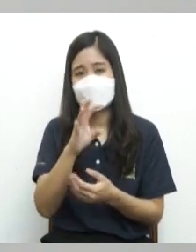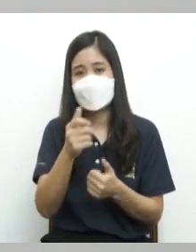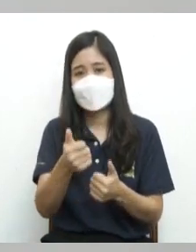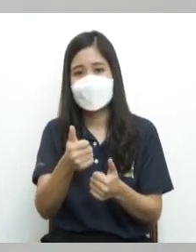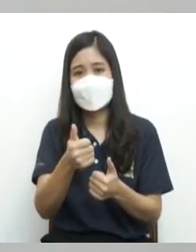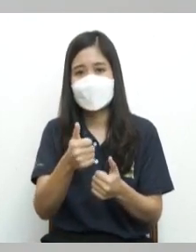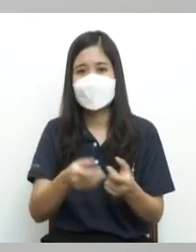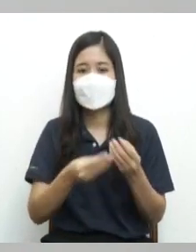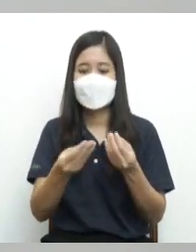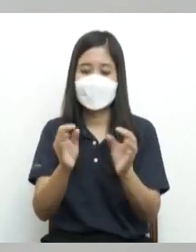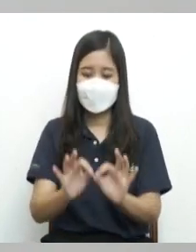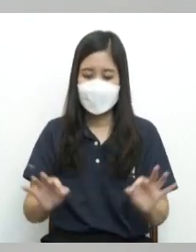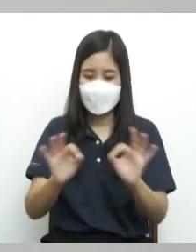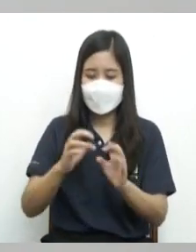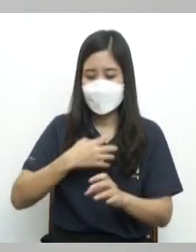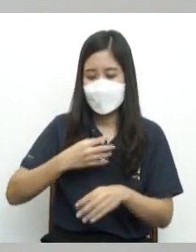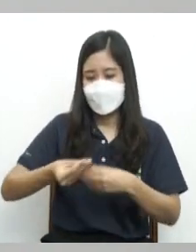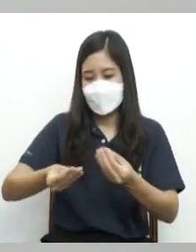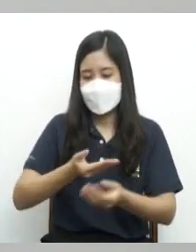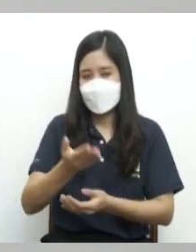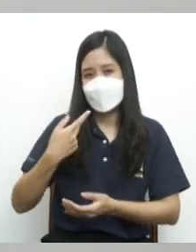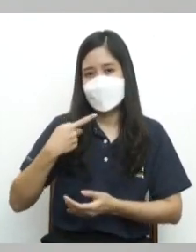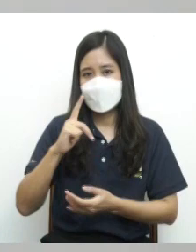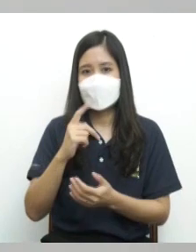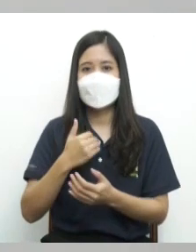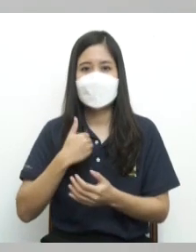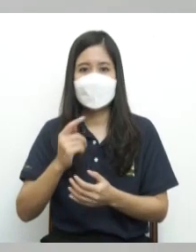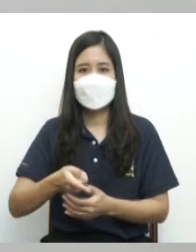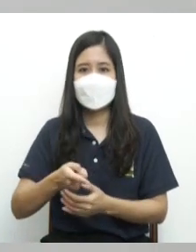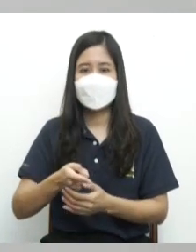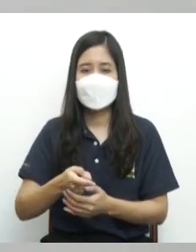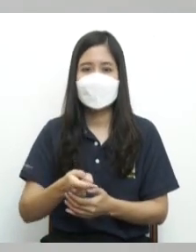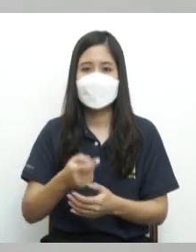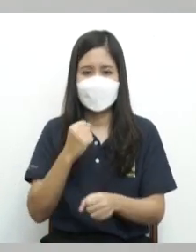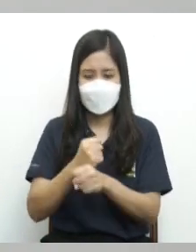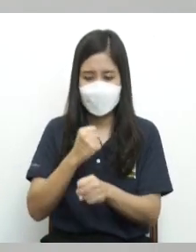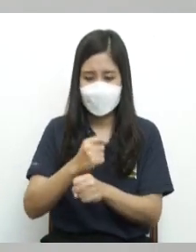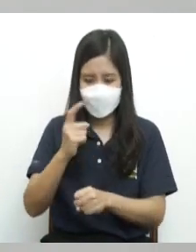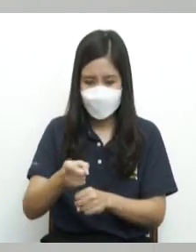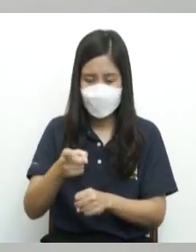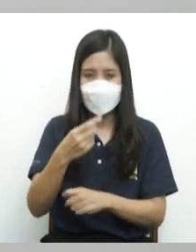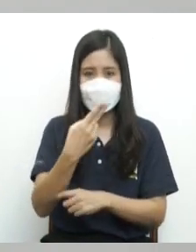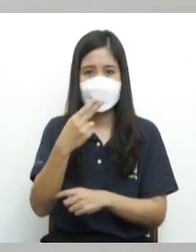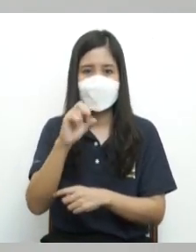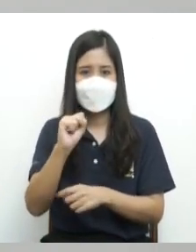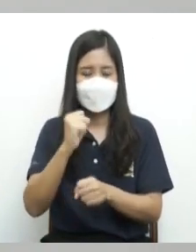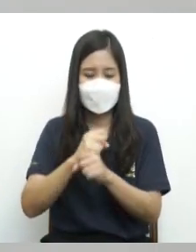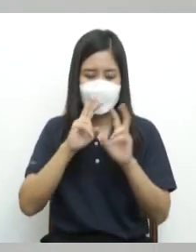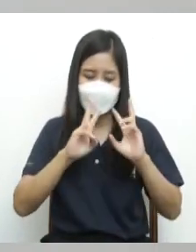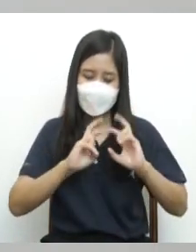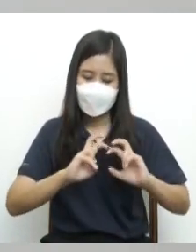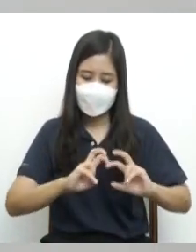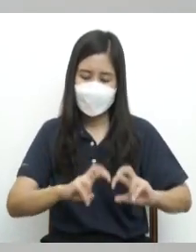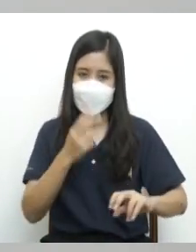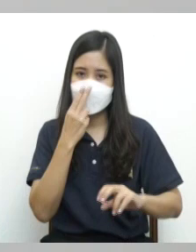ายการตรงนั้นอยากให้ได้ประโยชน์จริงๆจากกิจกรรมตรงนี้นะคะเราตั้งใจทุ่มเทมากทางกบข.เนี่ยทางทีมสื่อสารทีมประชาสัมพันธ์แล้